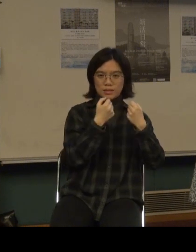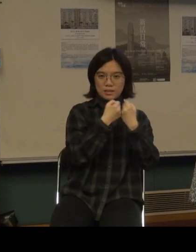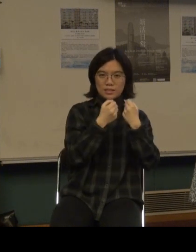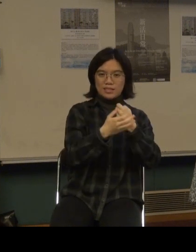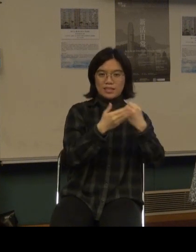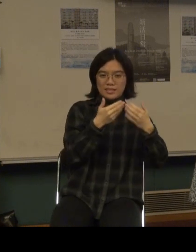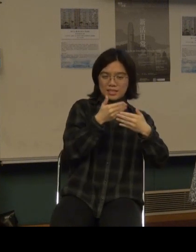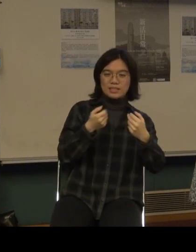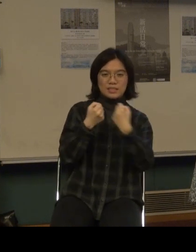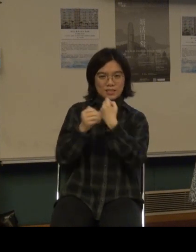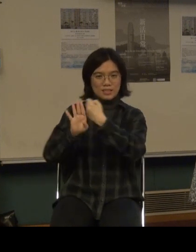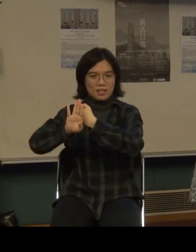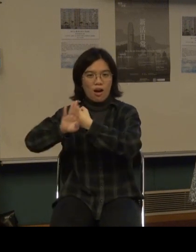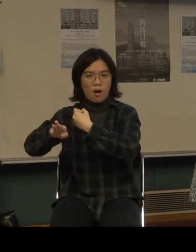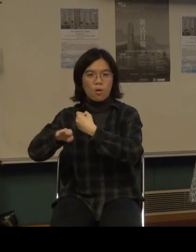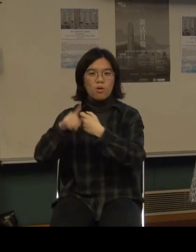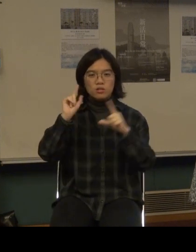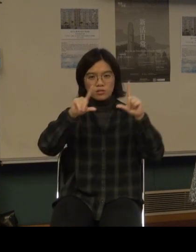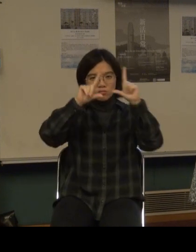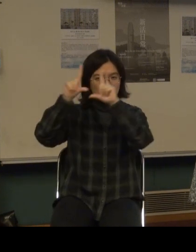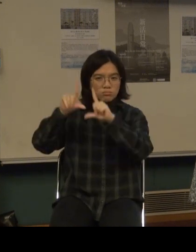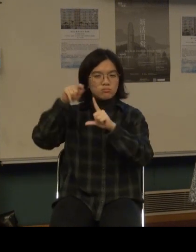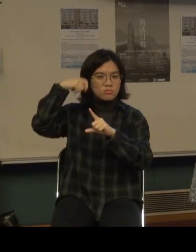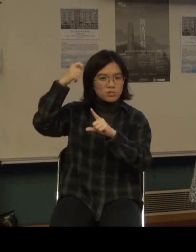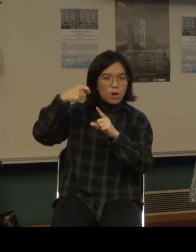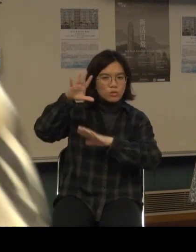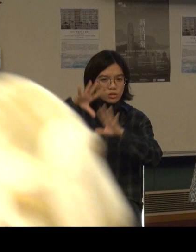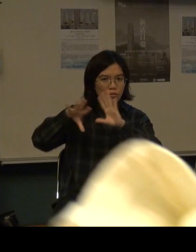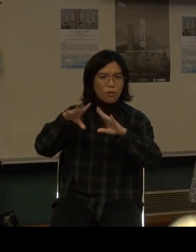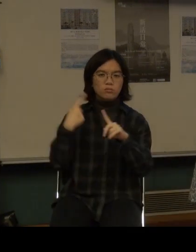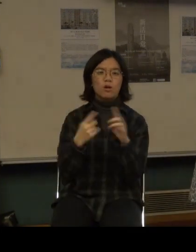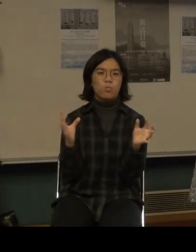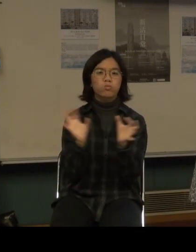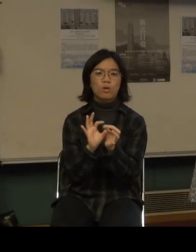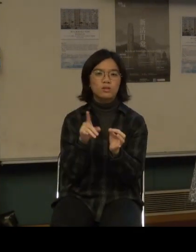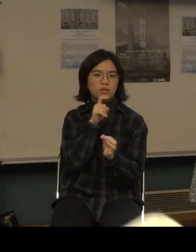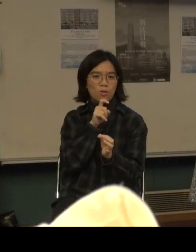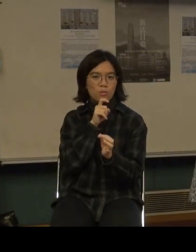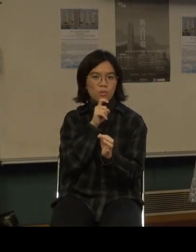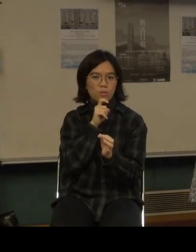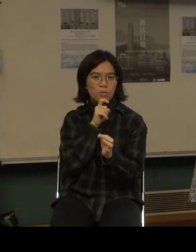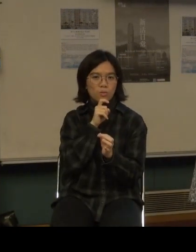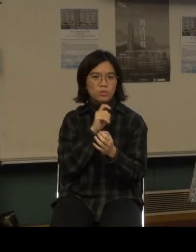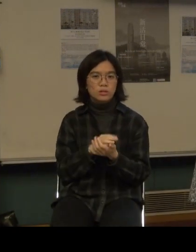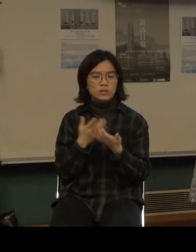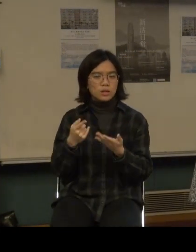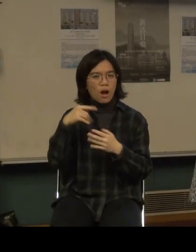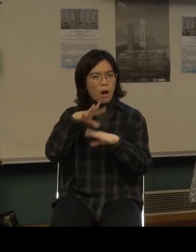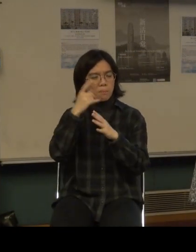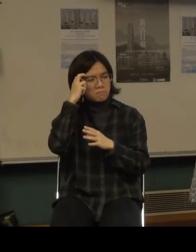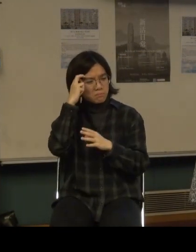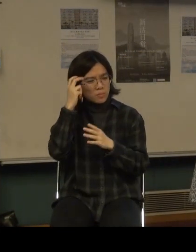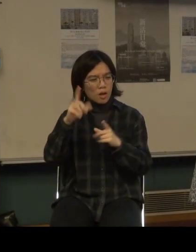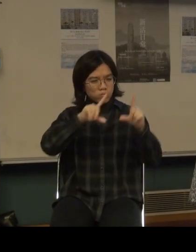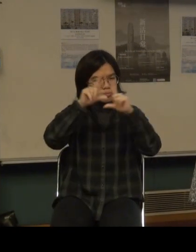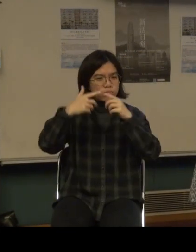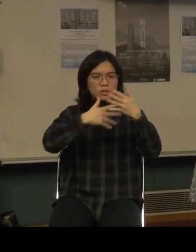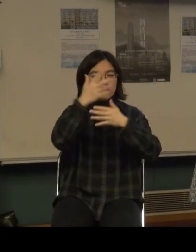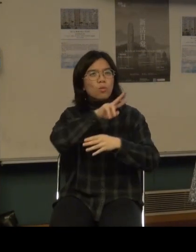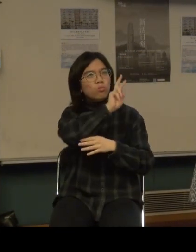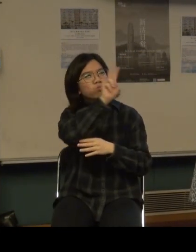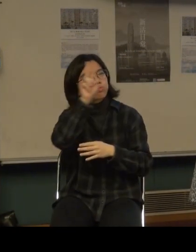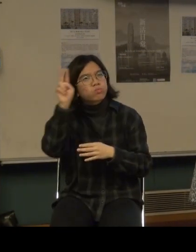況咧，其實是有很大好大嘅關係。所以在我哋欣賞呢啲嘅即係日常建築的時候咧，我哋睇到的唔係純粹是